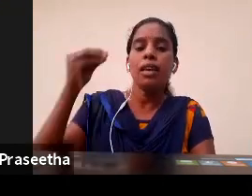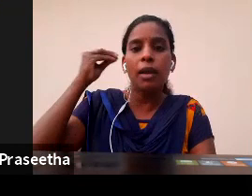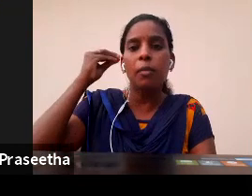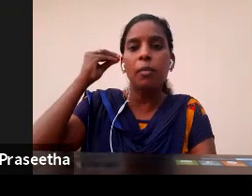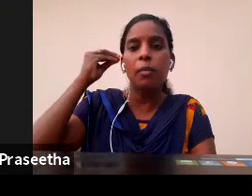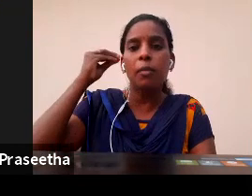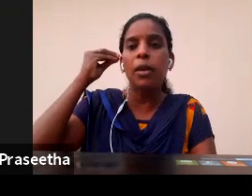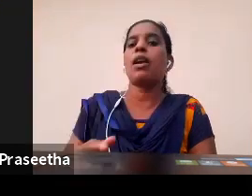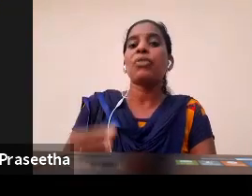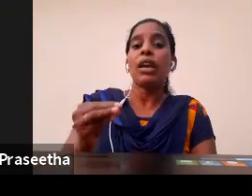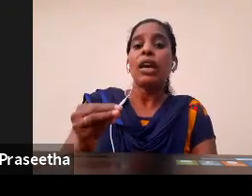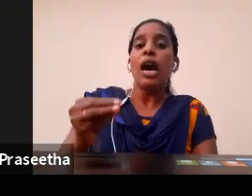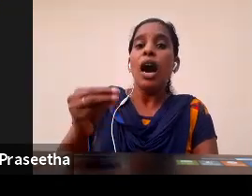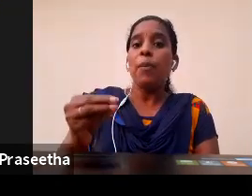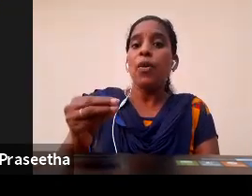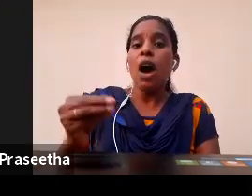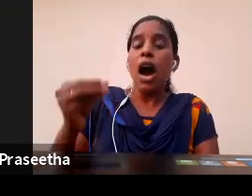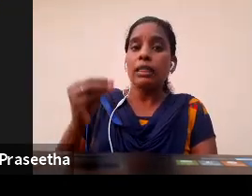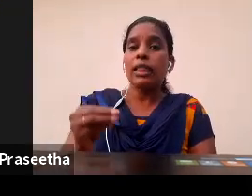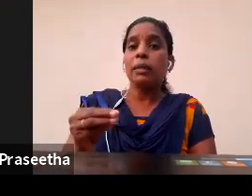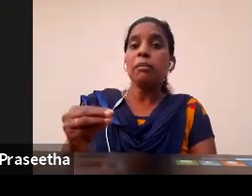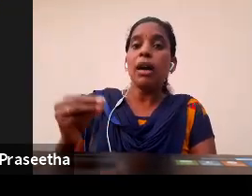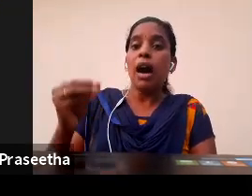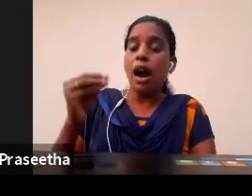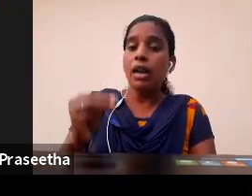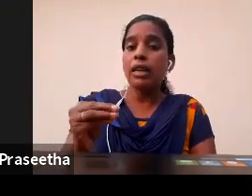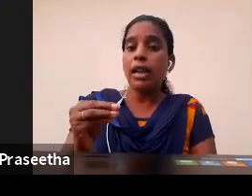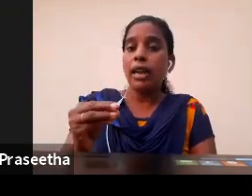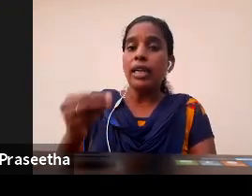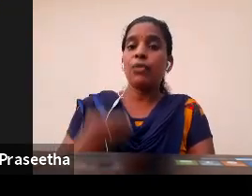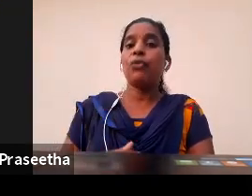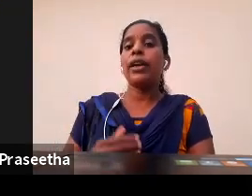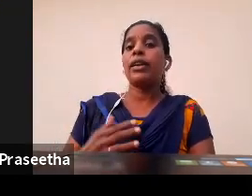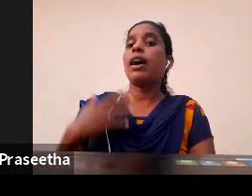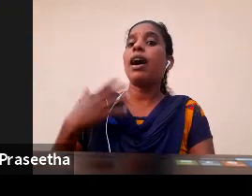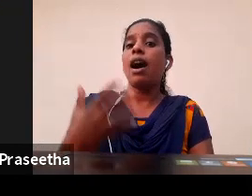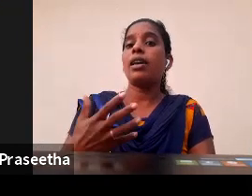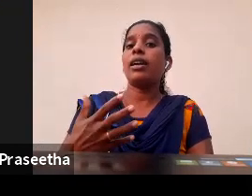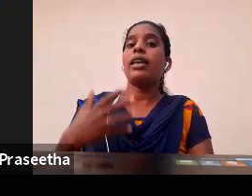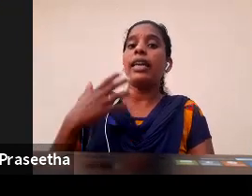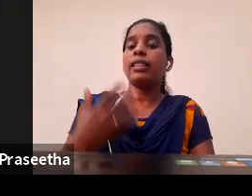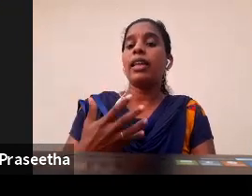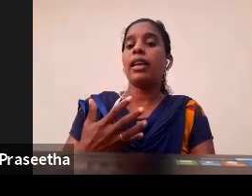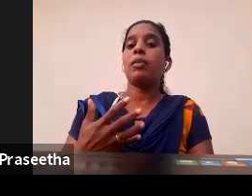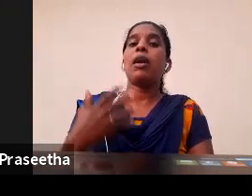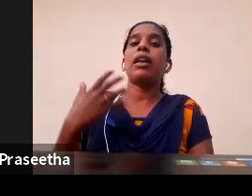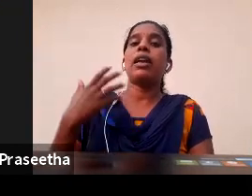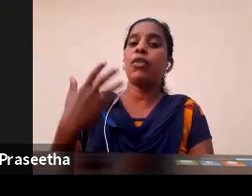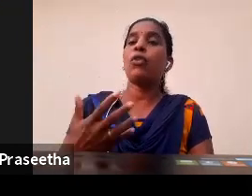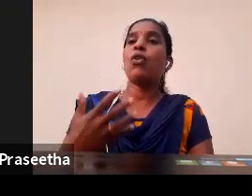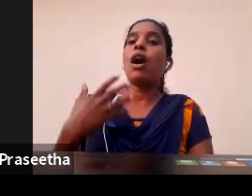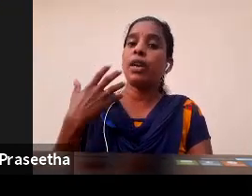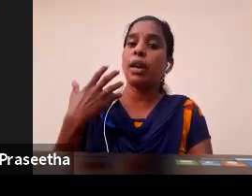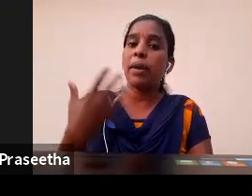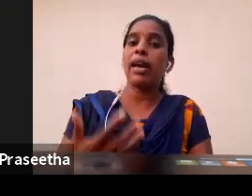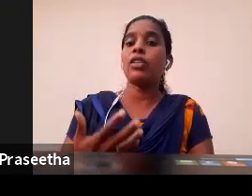എന്താണെന്നുള്ളത് നമുക്ക് മനസ്സിലാവും. അപ്പോ അത്തരം ആളുകളെ, ഡെഫായിട്ടുള്ള ആളുകള് എന്നെങ്കിലും, അല്ലെങ്കിൽ